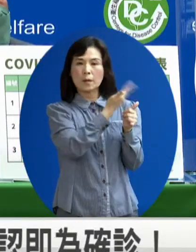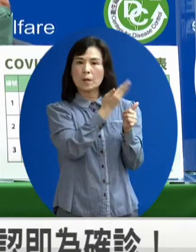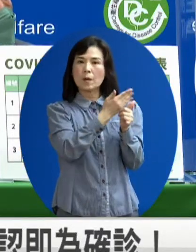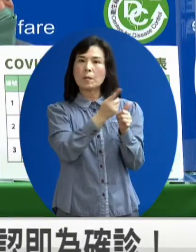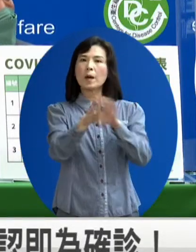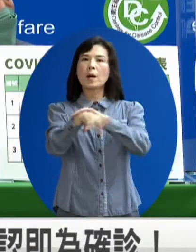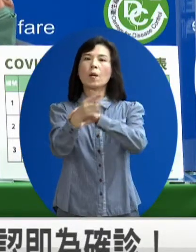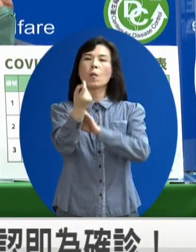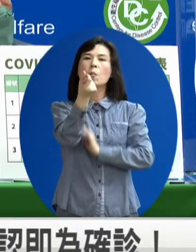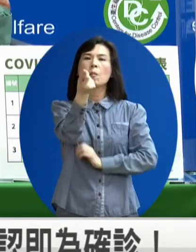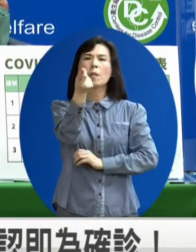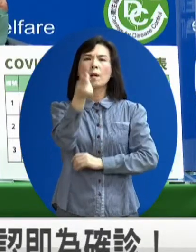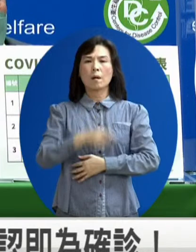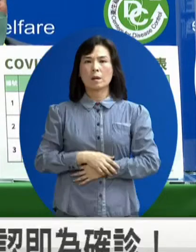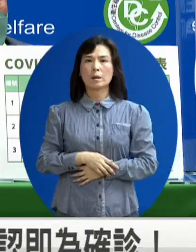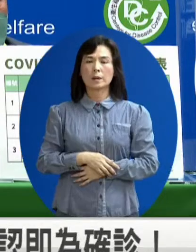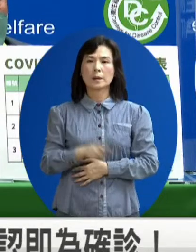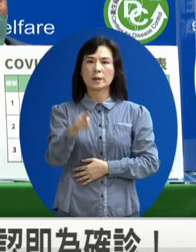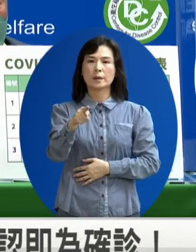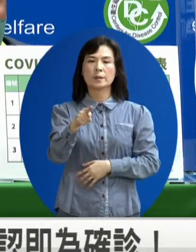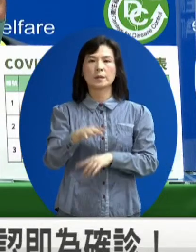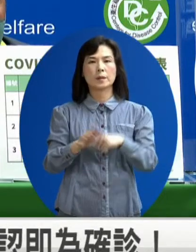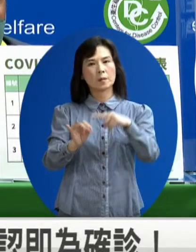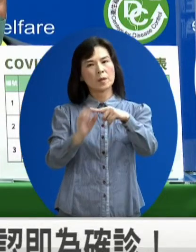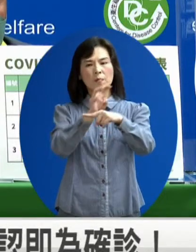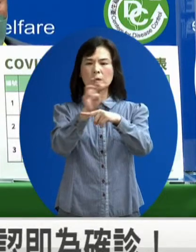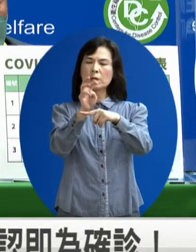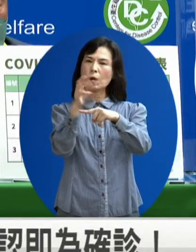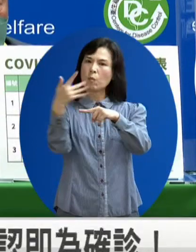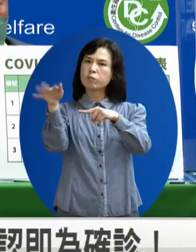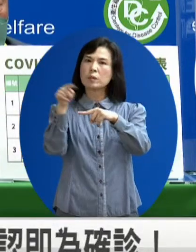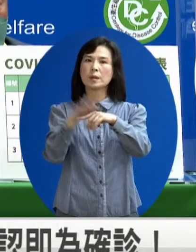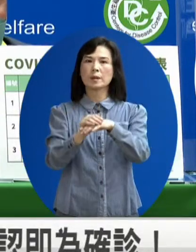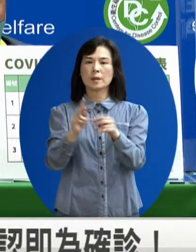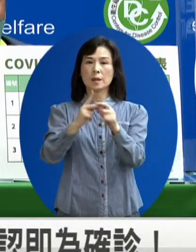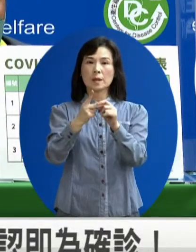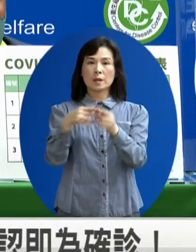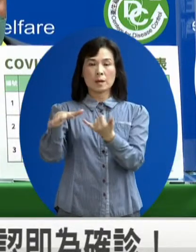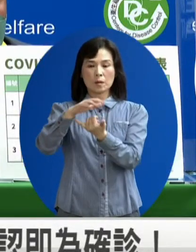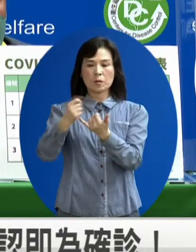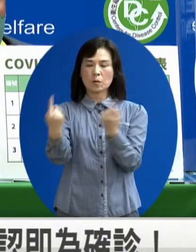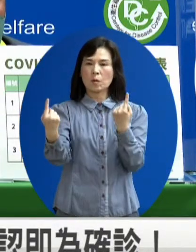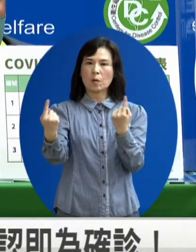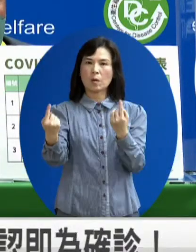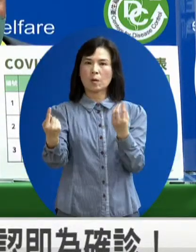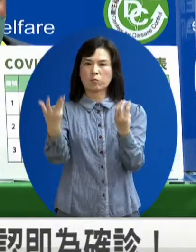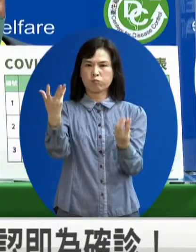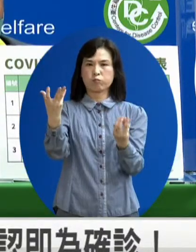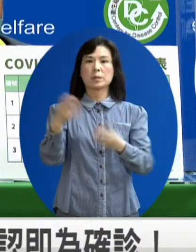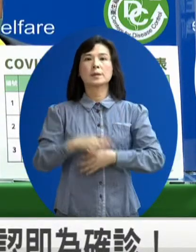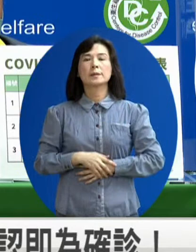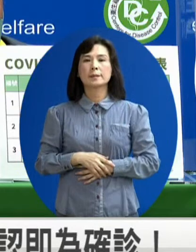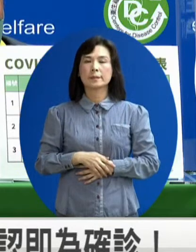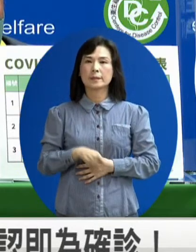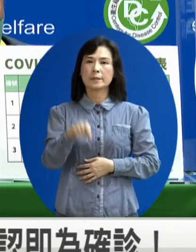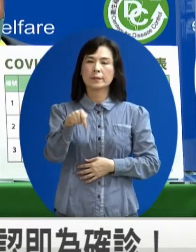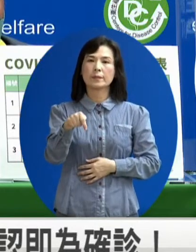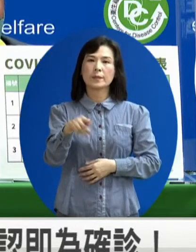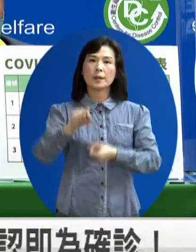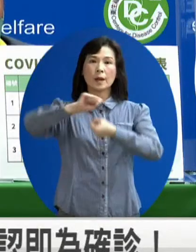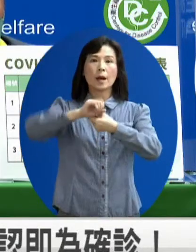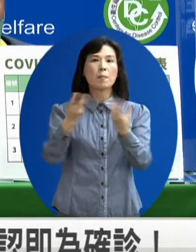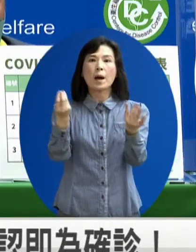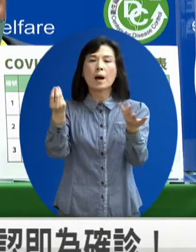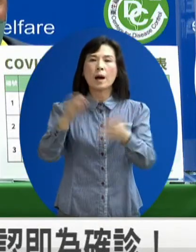较低，一个大概40几，一个大概30几了，相对都比全国要来的低。那疾检所现在目前还没有增